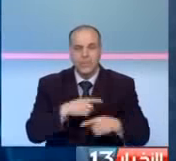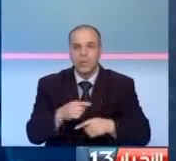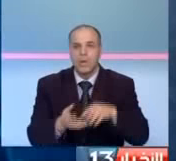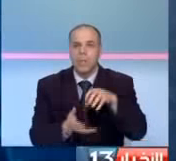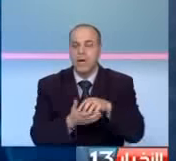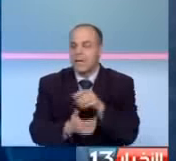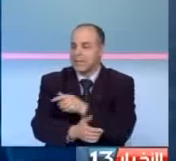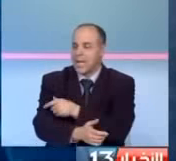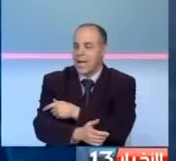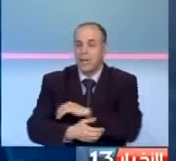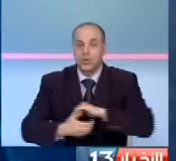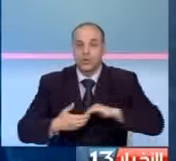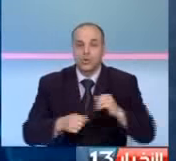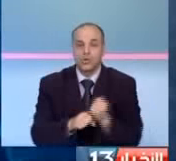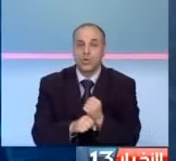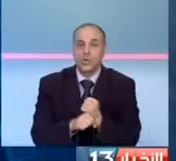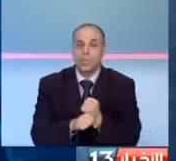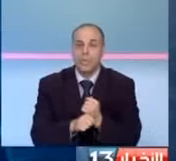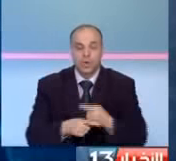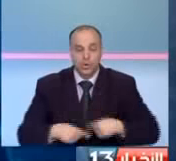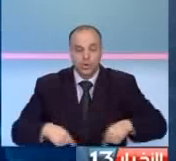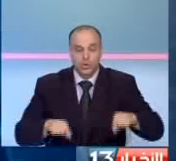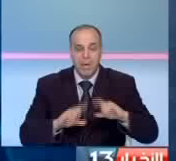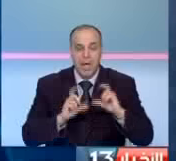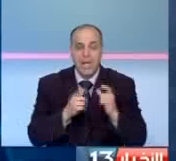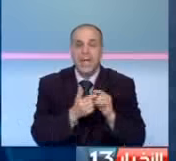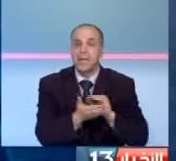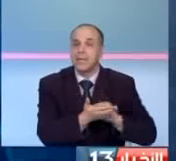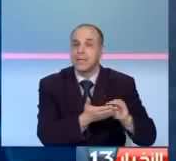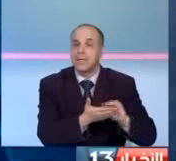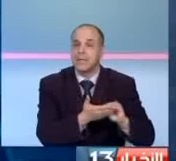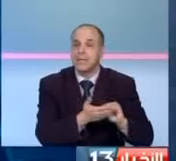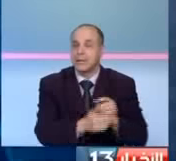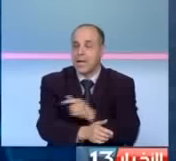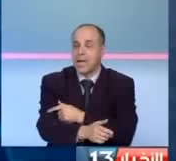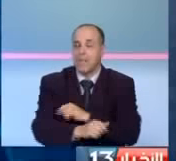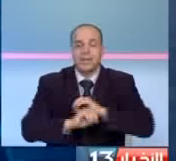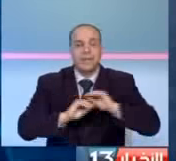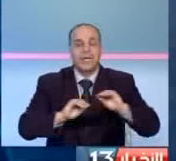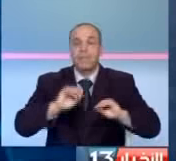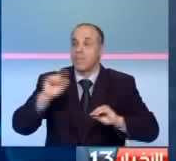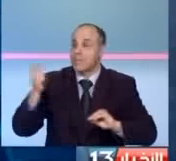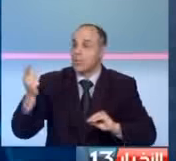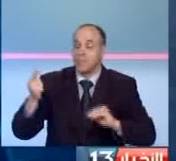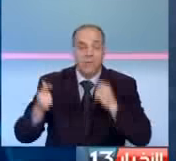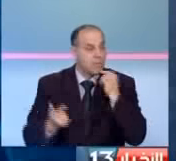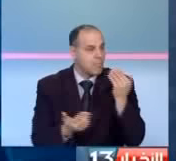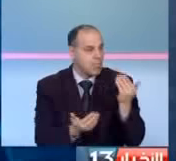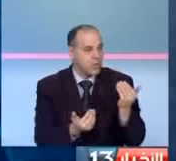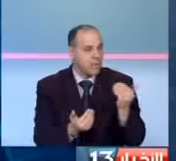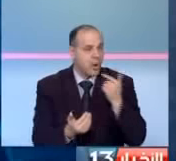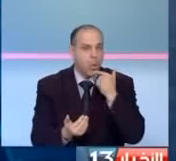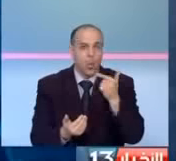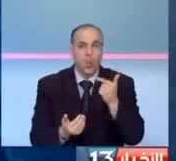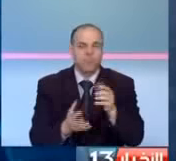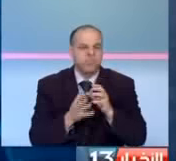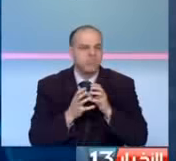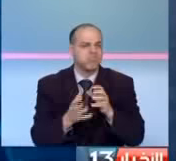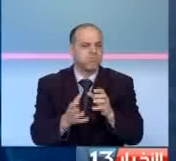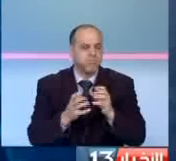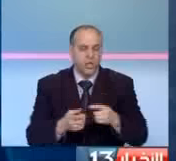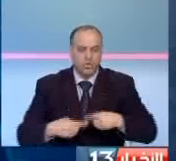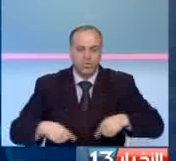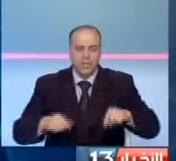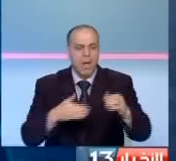بمقر الاتحاد العام التونسي للشغل اجتماع الهيئة الإدارية لنقابة التعليم الثانوي، ومن المنتظر أن يتمخض عن هذه